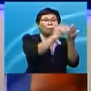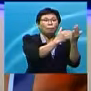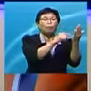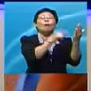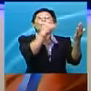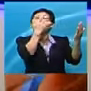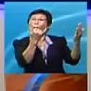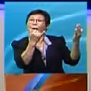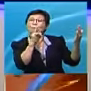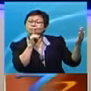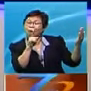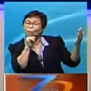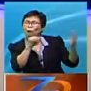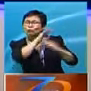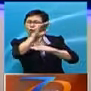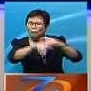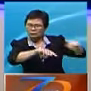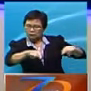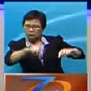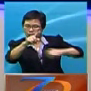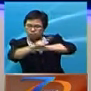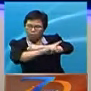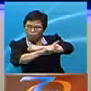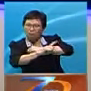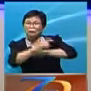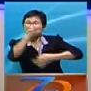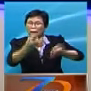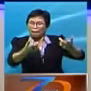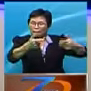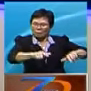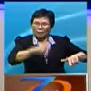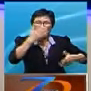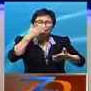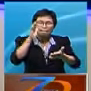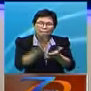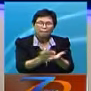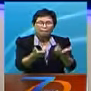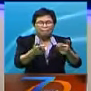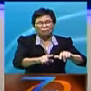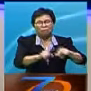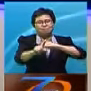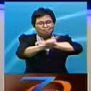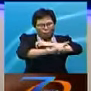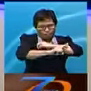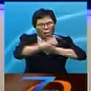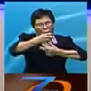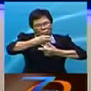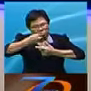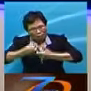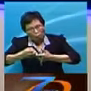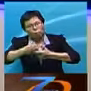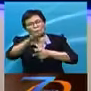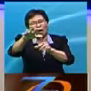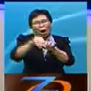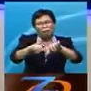bertujuan memastikan tindakan diambil jika berlaku sesuatu kejadian tidak diingini atau